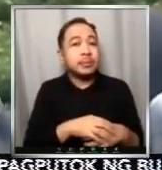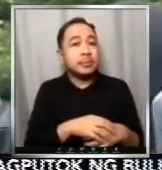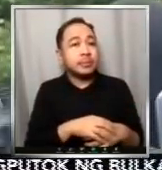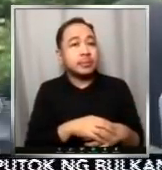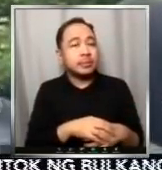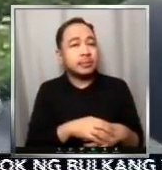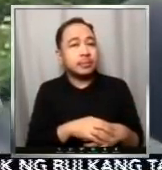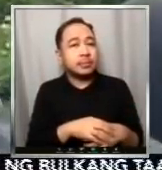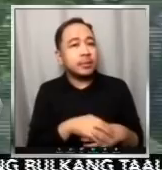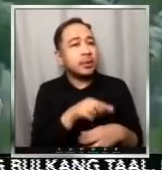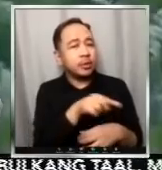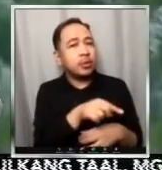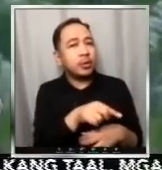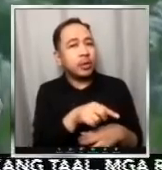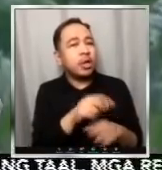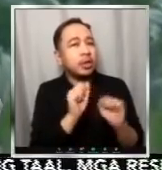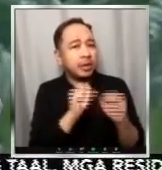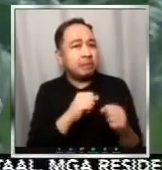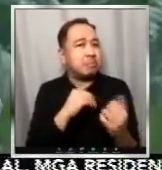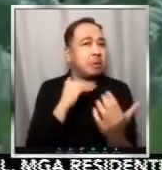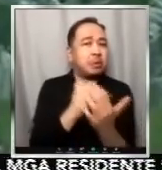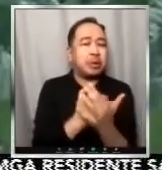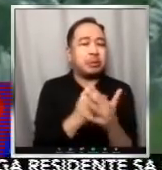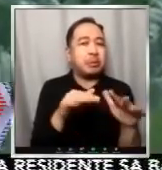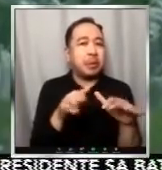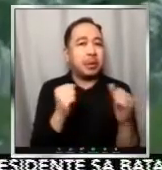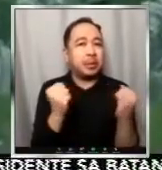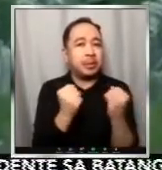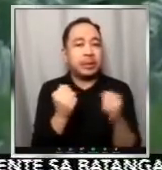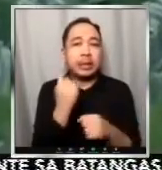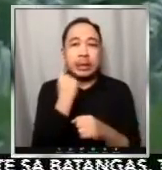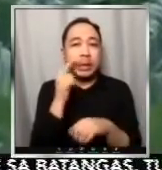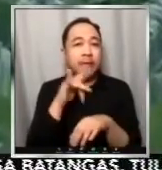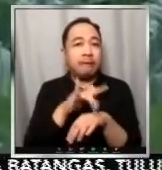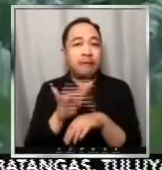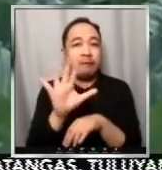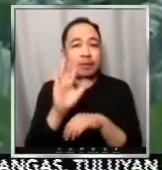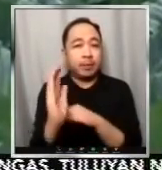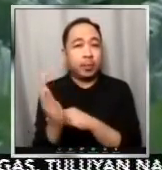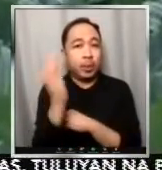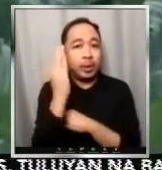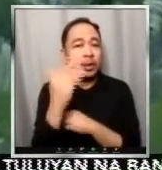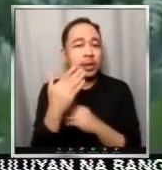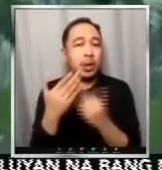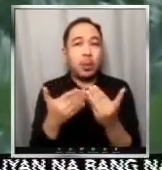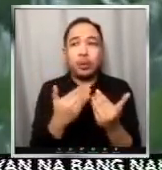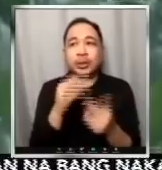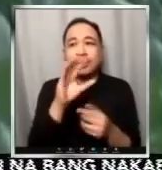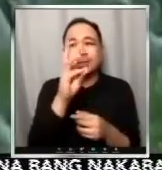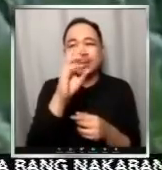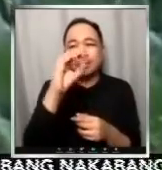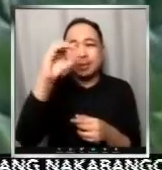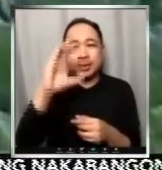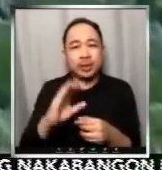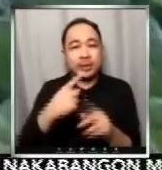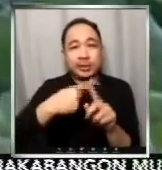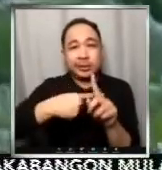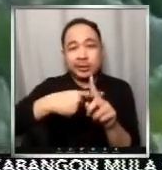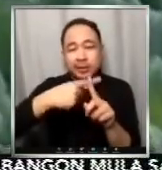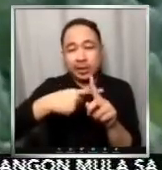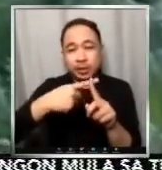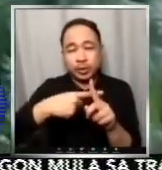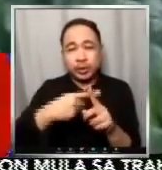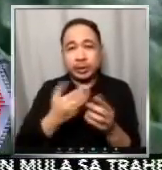yung andap resistant. Alas 5 kaninang madaling araw ay umabot sa 6 degrees Celsius ang temperatura dito sa Atok